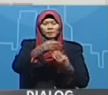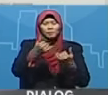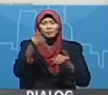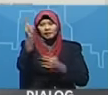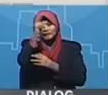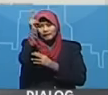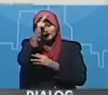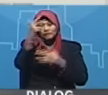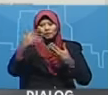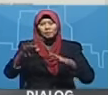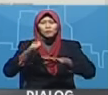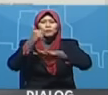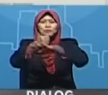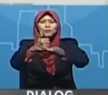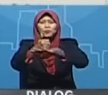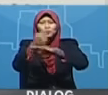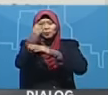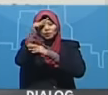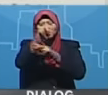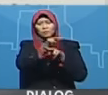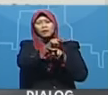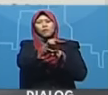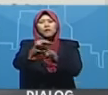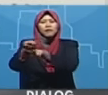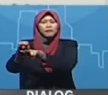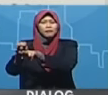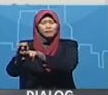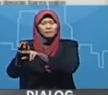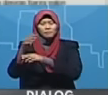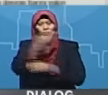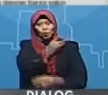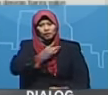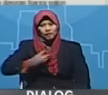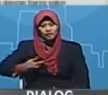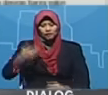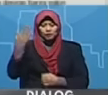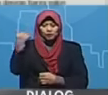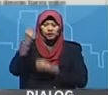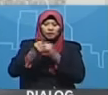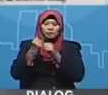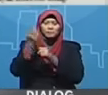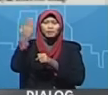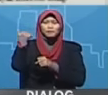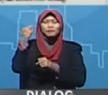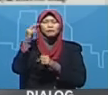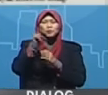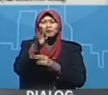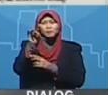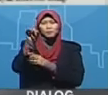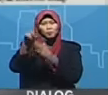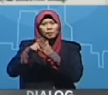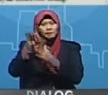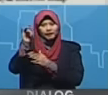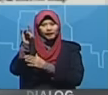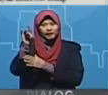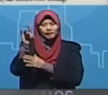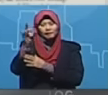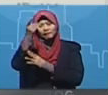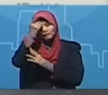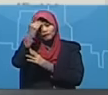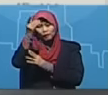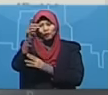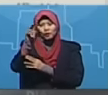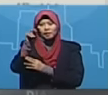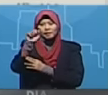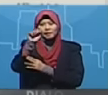Kawal Selia Umrah. MKSU. Dan ya, MKSU pada tahun lepas 28 Ogos uh-huh. Yang Berhormat Menteri Pelancongan Dato' Sri Nazri